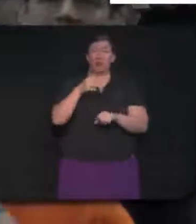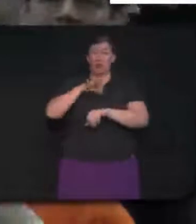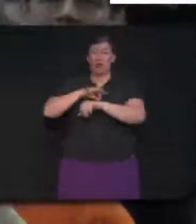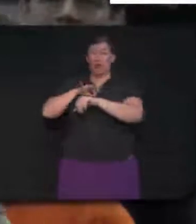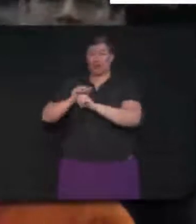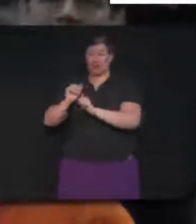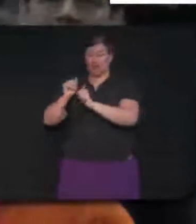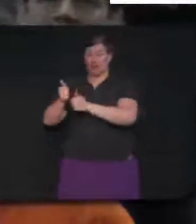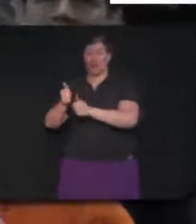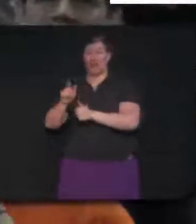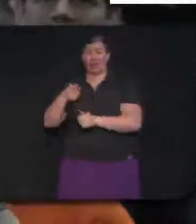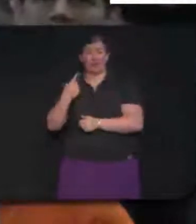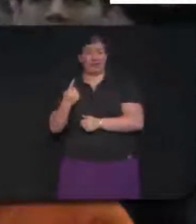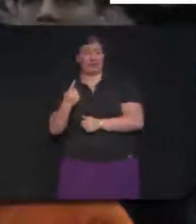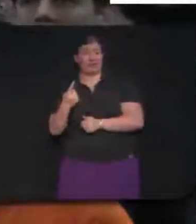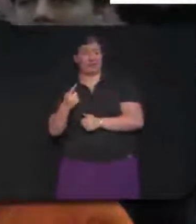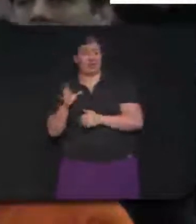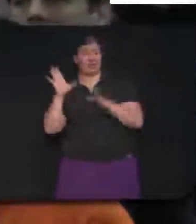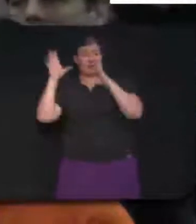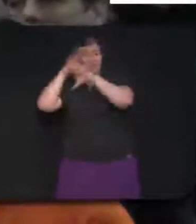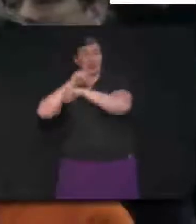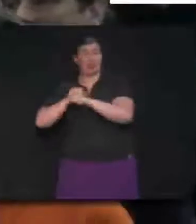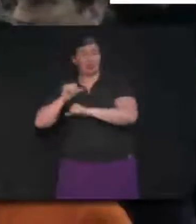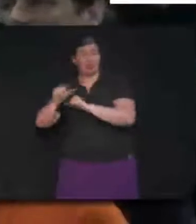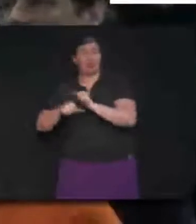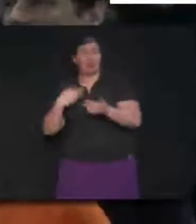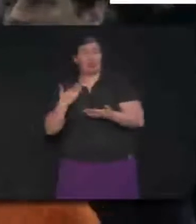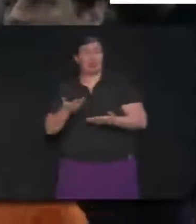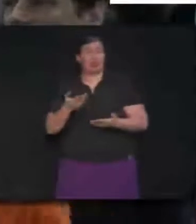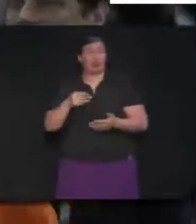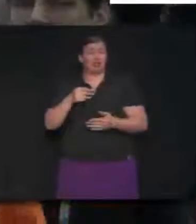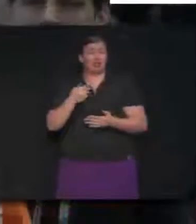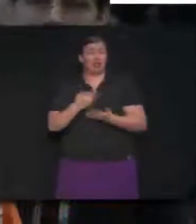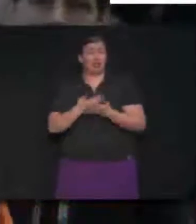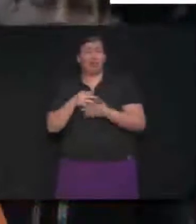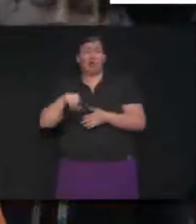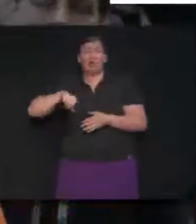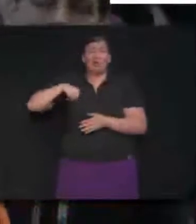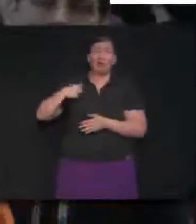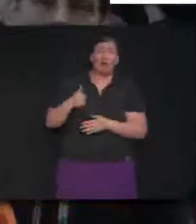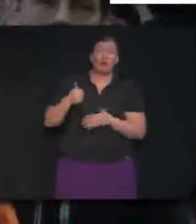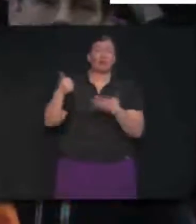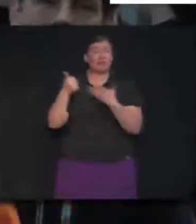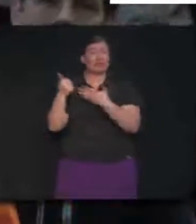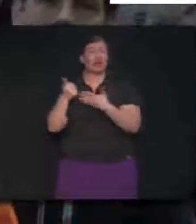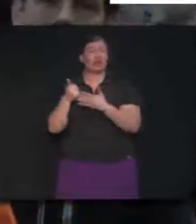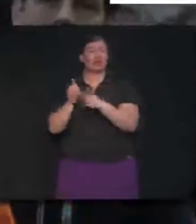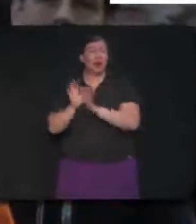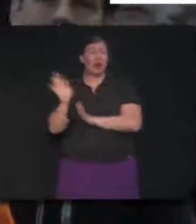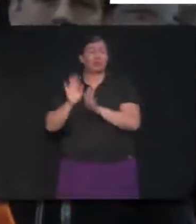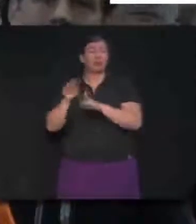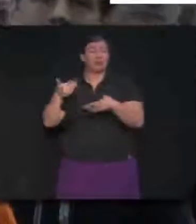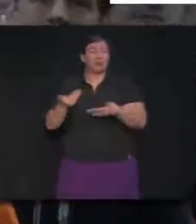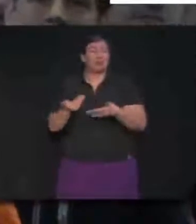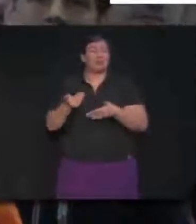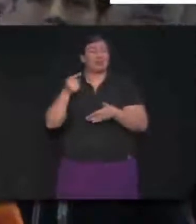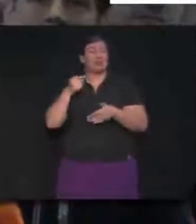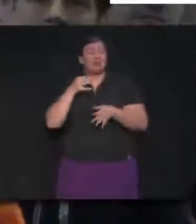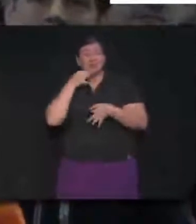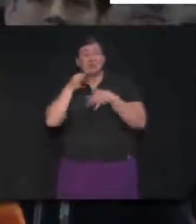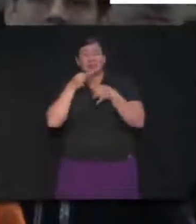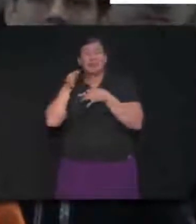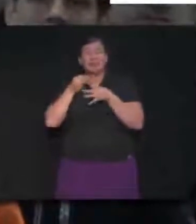gibt's ein Zeitraum und am Ende dieses Zeitraum wird es geschaut wie du abgestimmt hast du musst nicht die ganze Zeit dabei bleiben sondern an einem Punkt